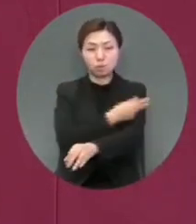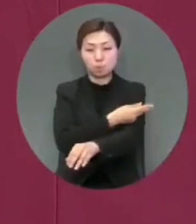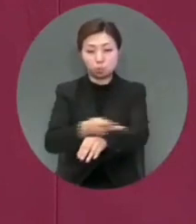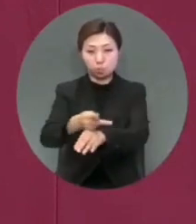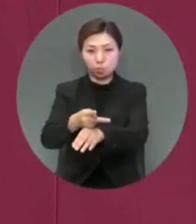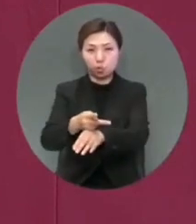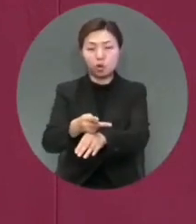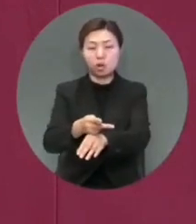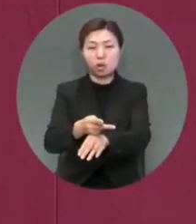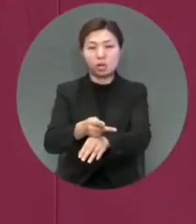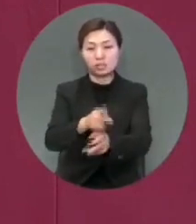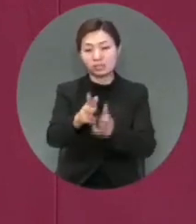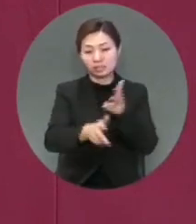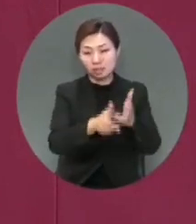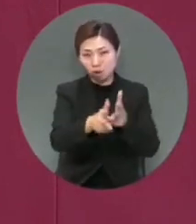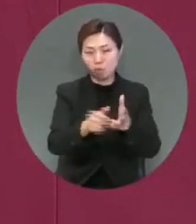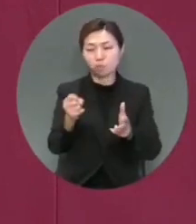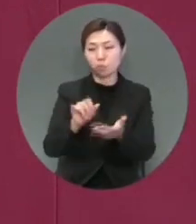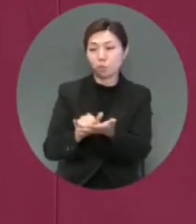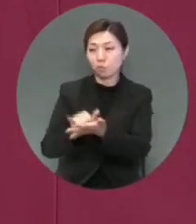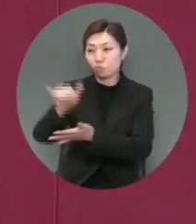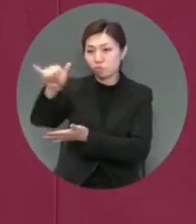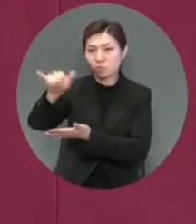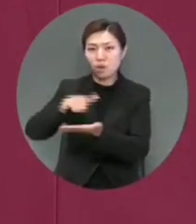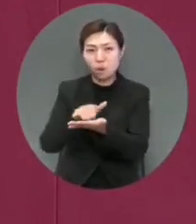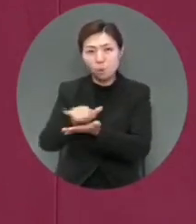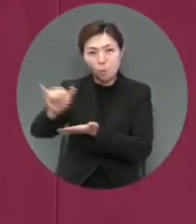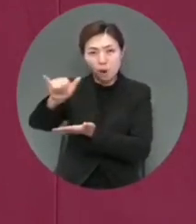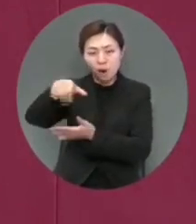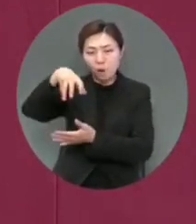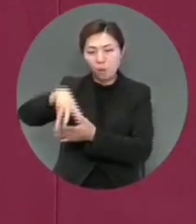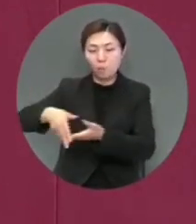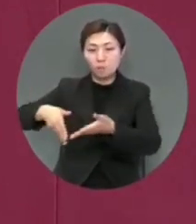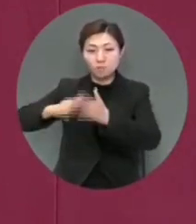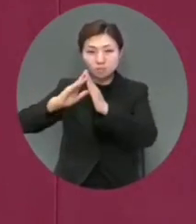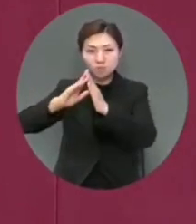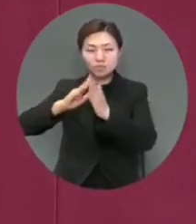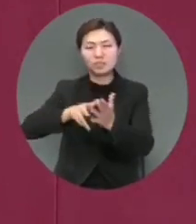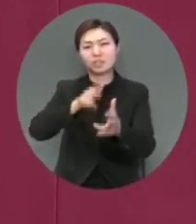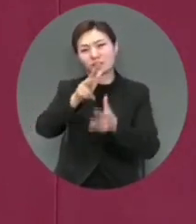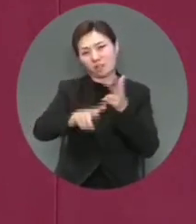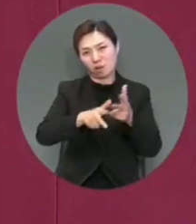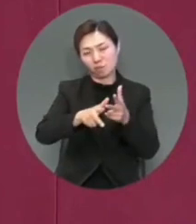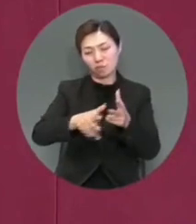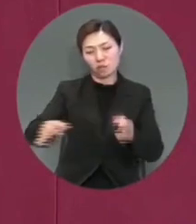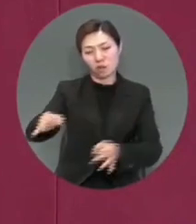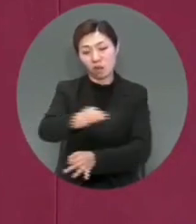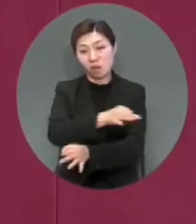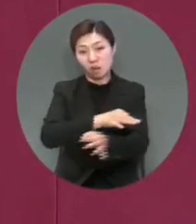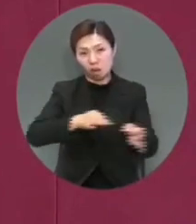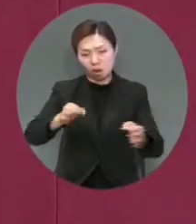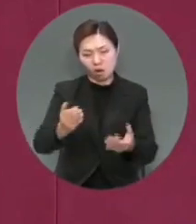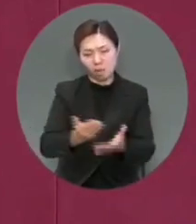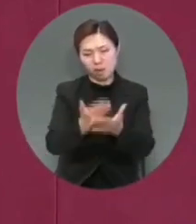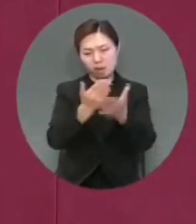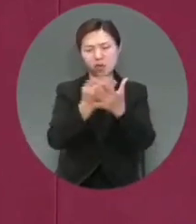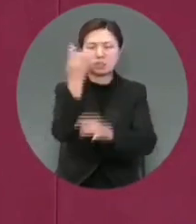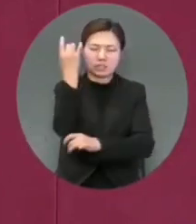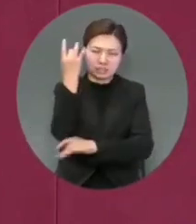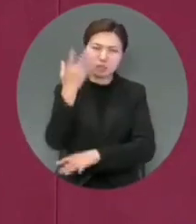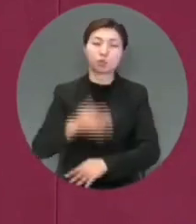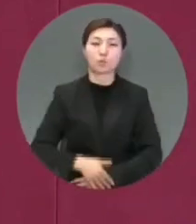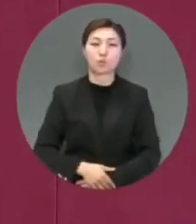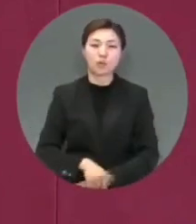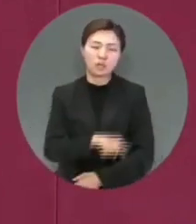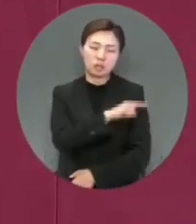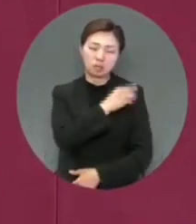민간 투자의 마중물인과 동시에 경제 동력 확보에 매우 중요합니다. 정부는